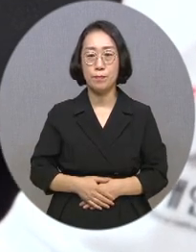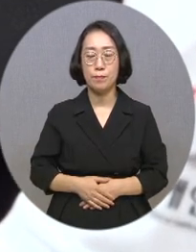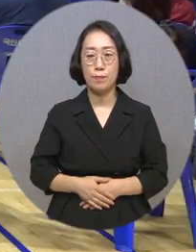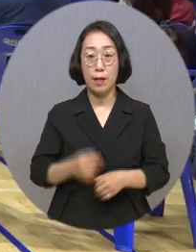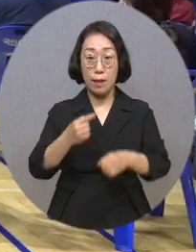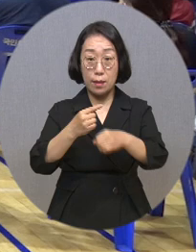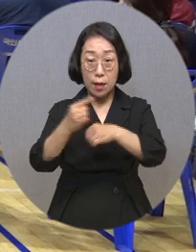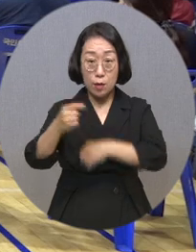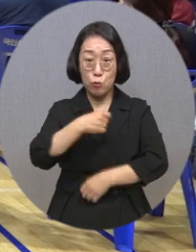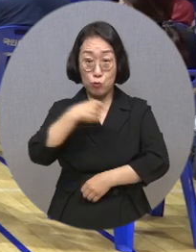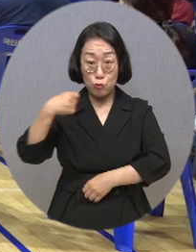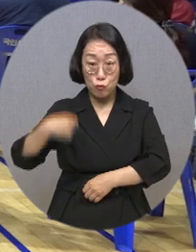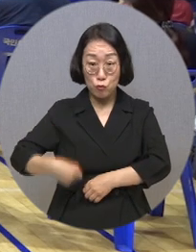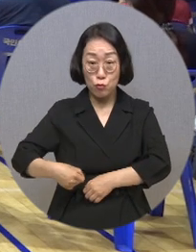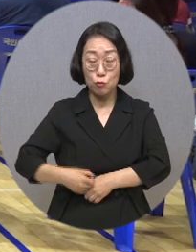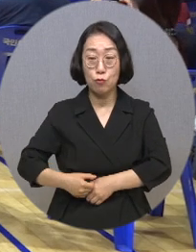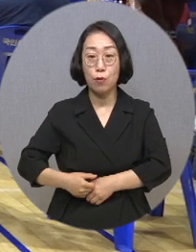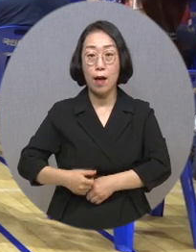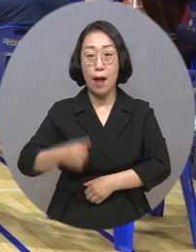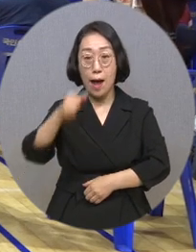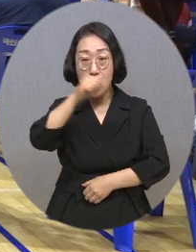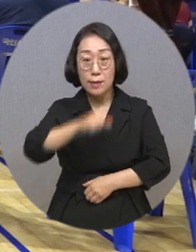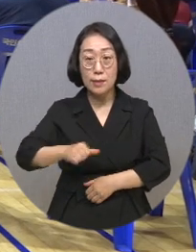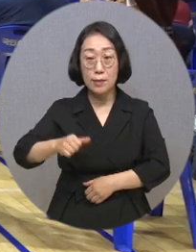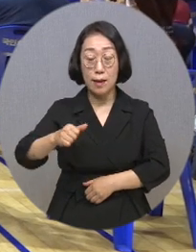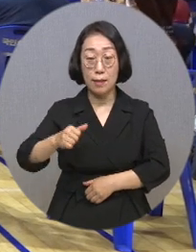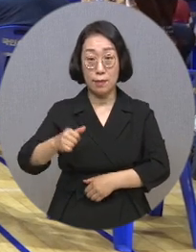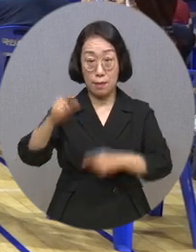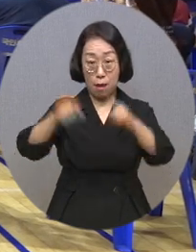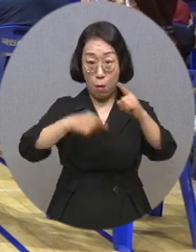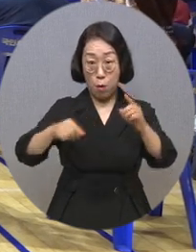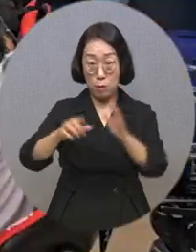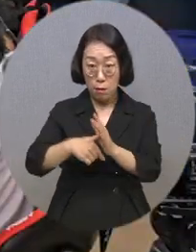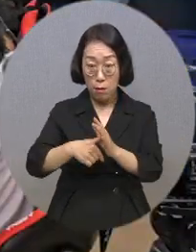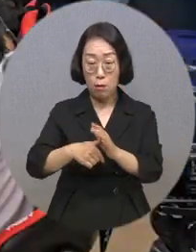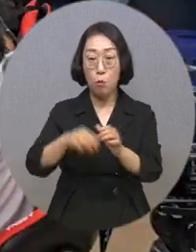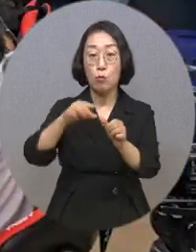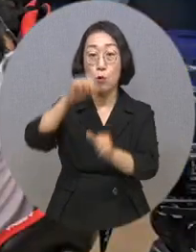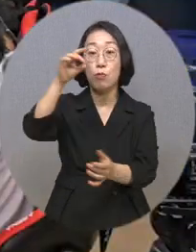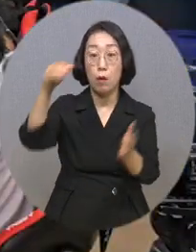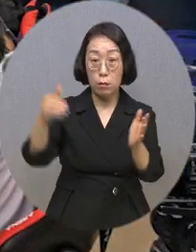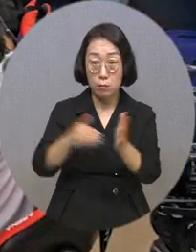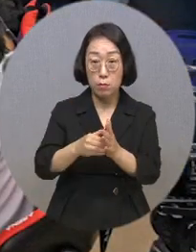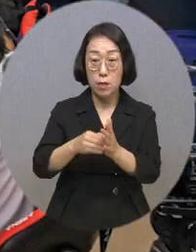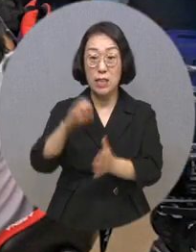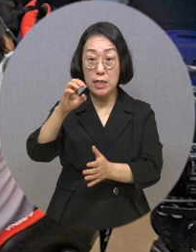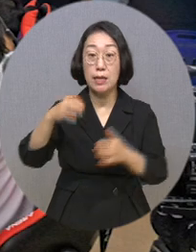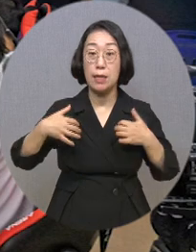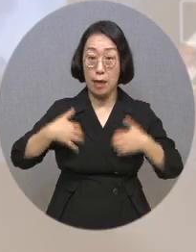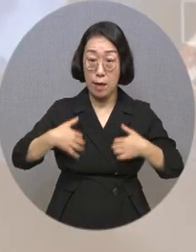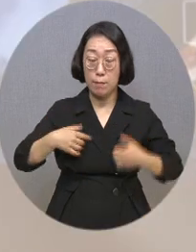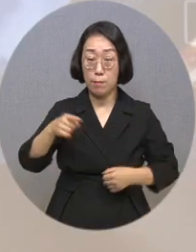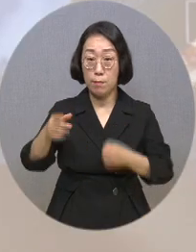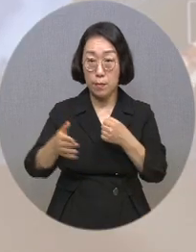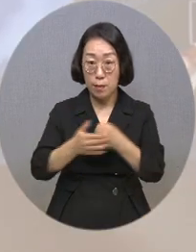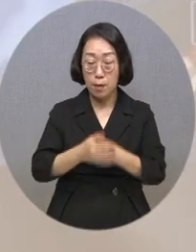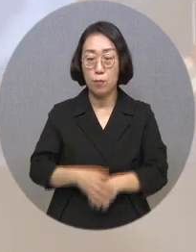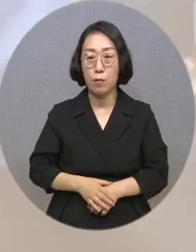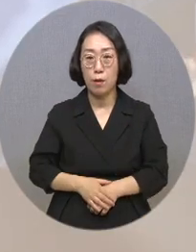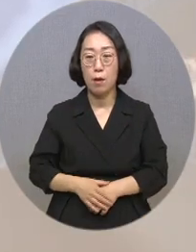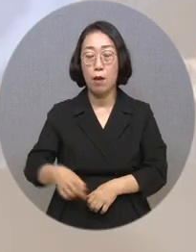2023 항저우 아시안게임에 e스포츠가 정식 종목으로 채택돼 있어 광양시 장애인체육회는